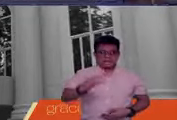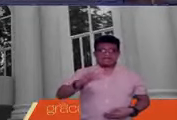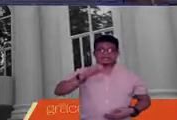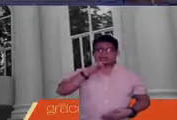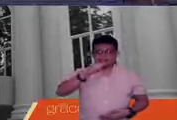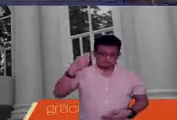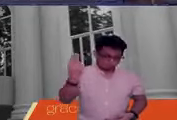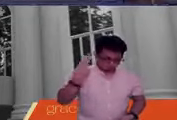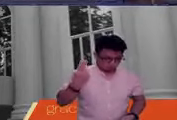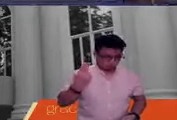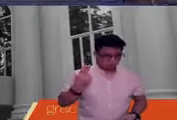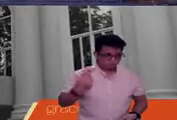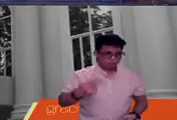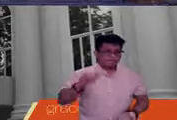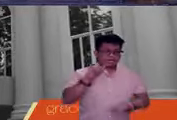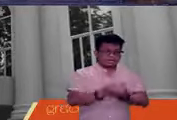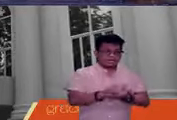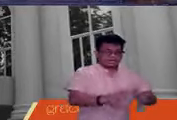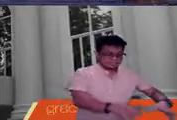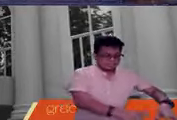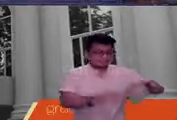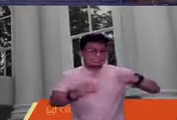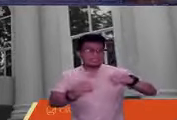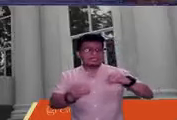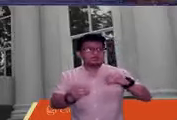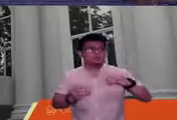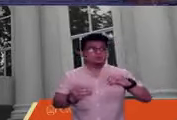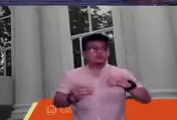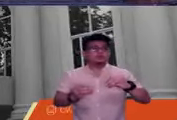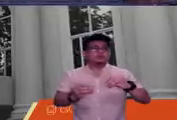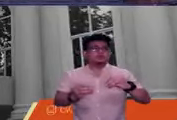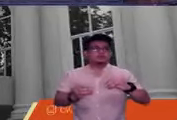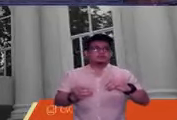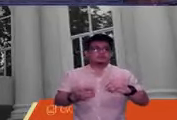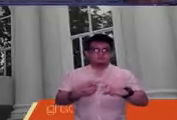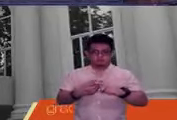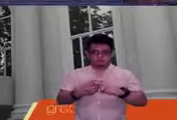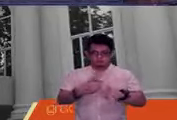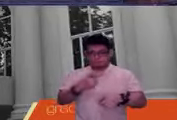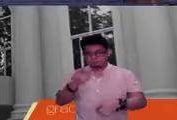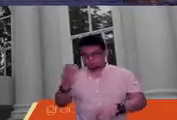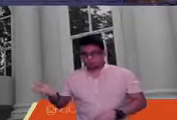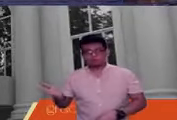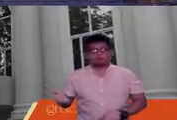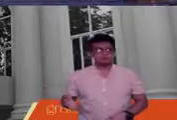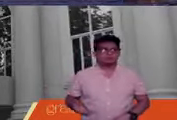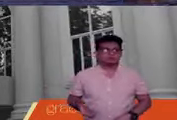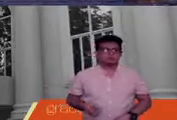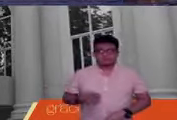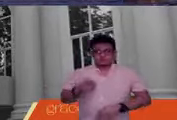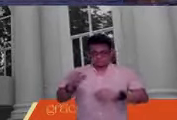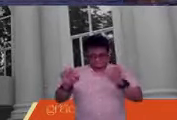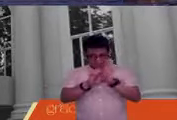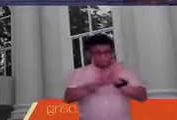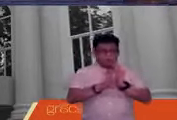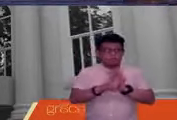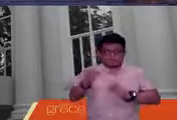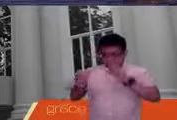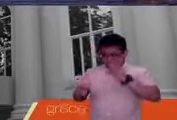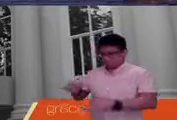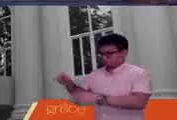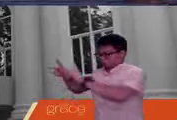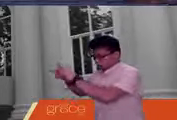Kaya, kining King James Version nga in English, mga kaigsunan, lisod-lisod ni, for example, for he that hath. Ha? Kanya,